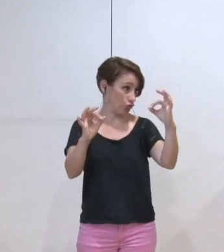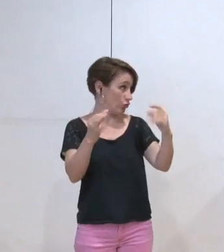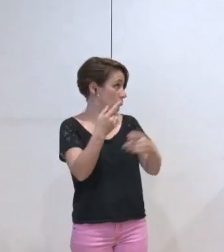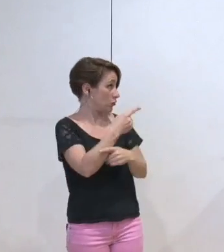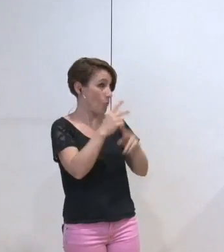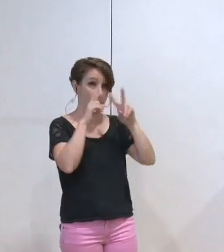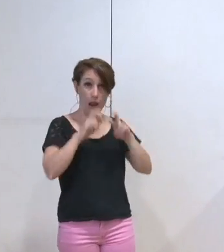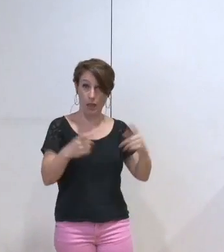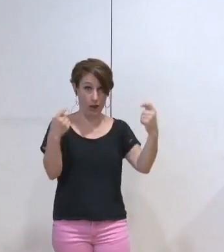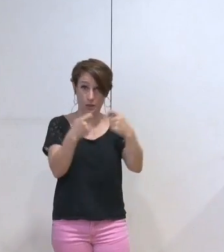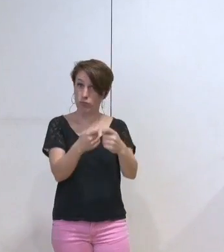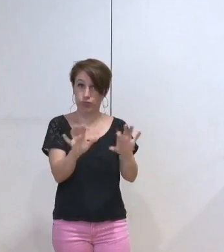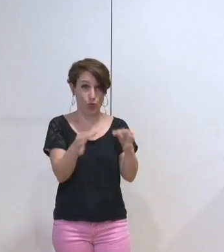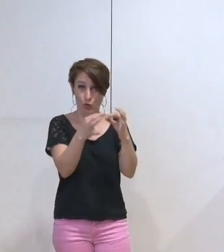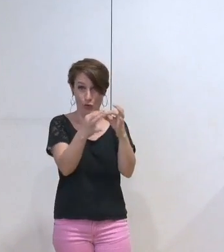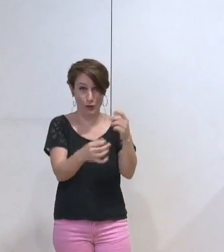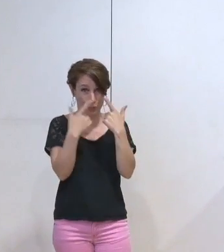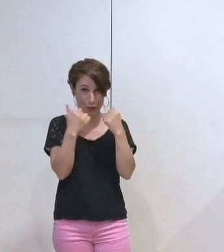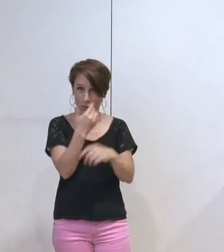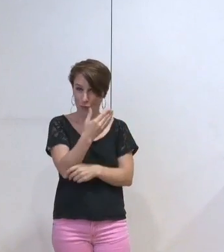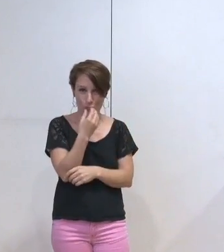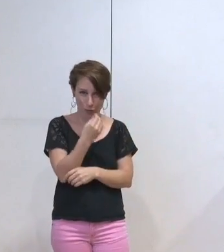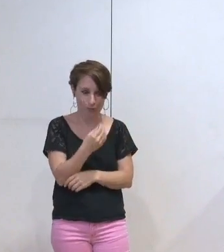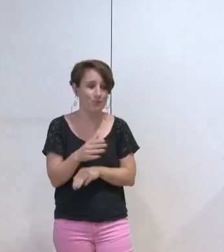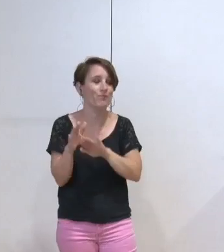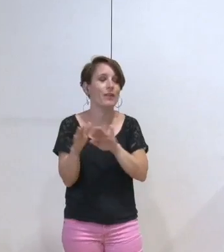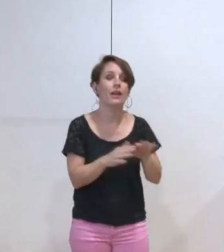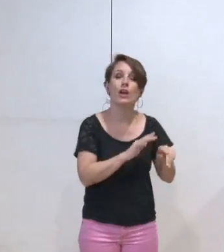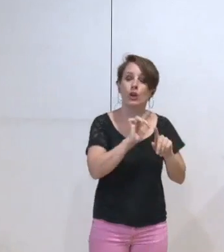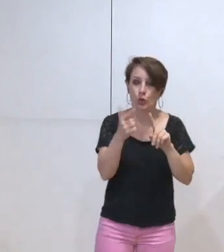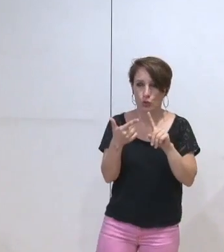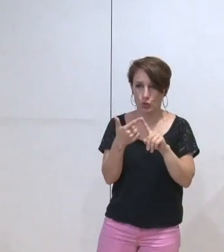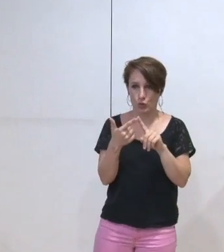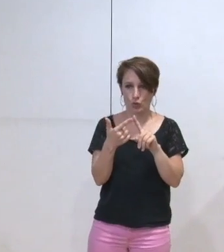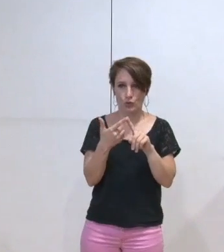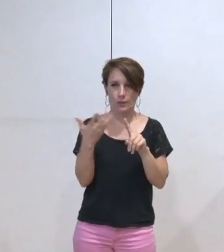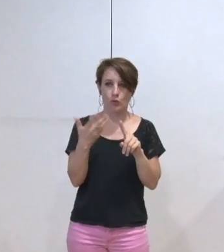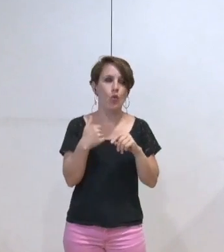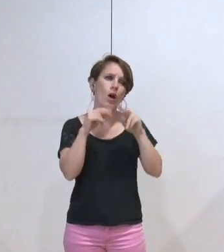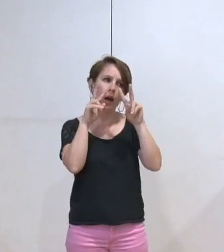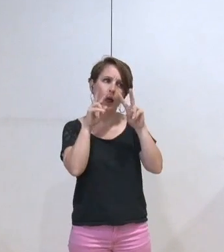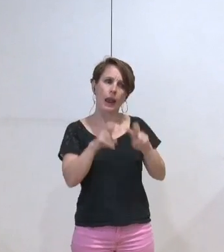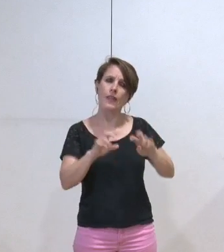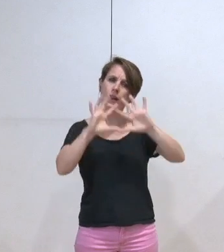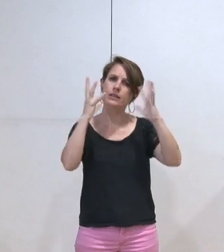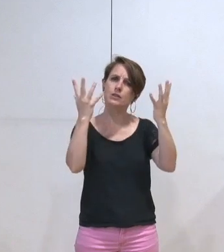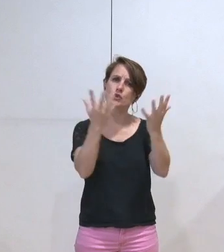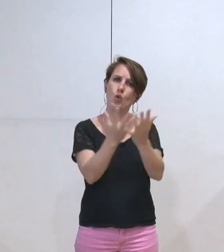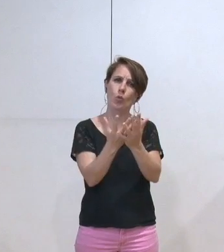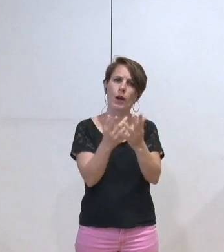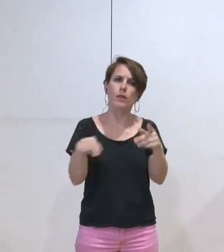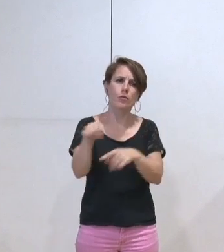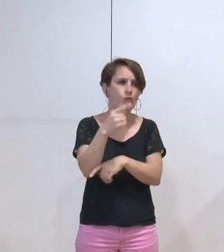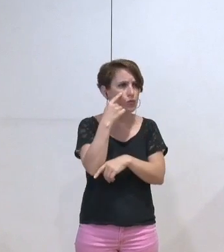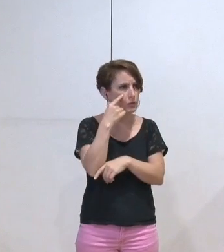analyse des besoins sociaux deuxième élément marquant outre une analyse plus globale sur le fait mais vous avez vu récemment les les études de